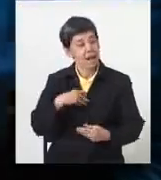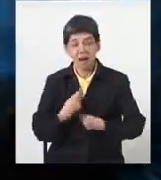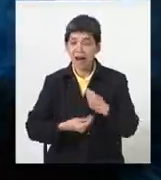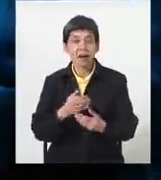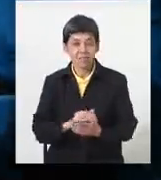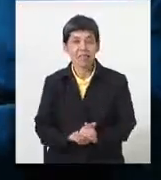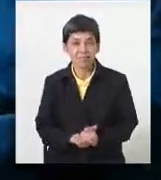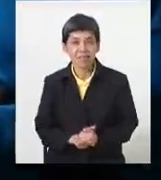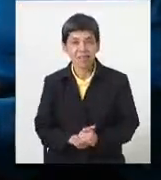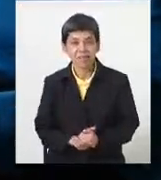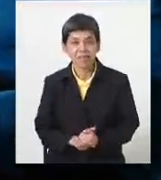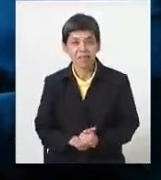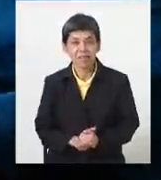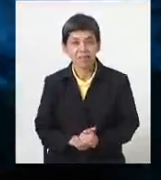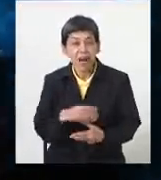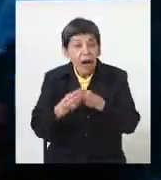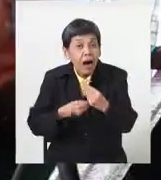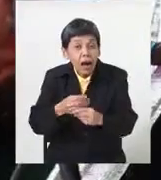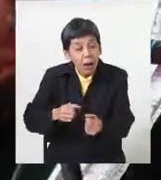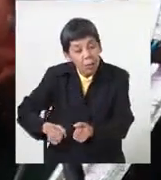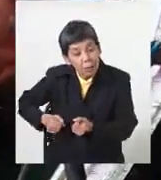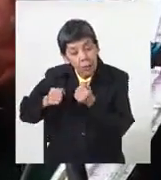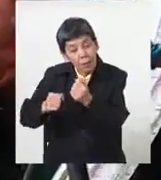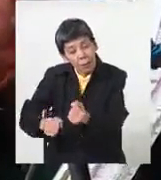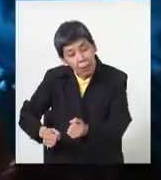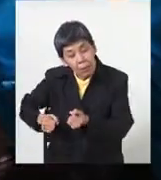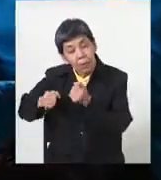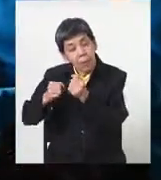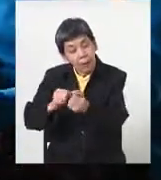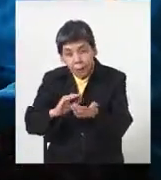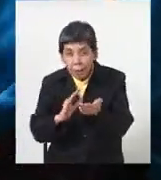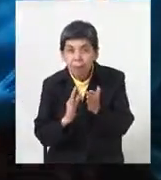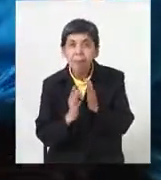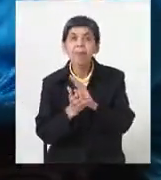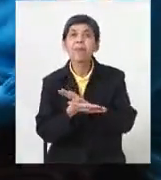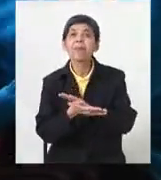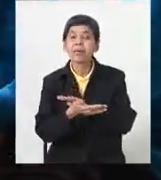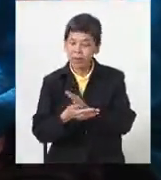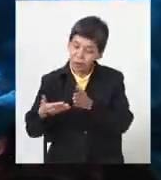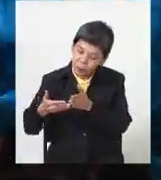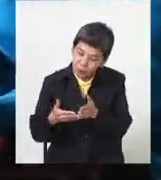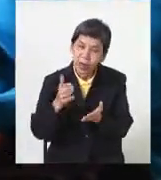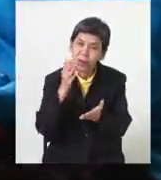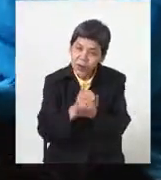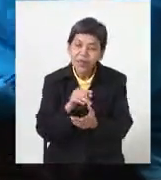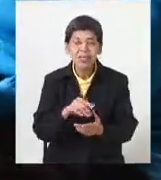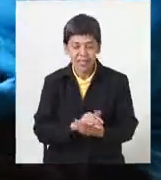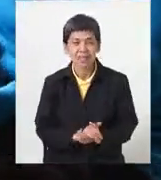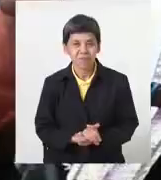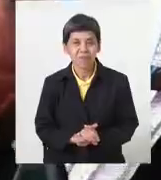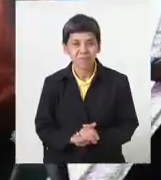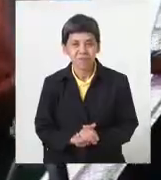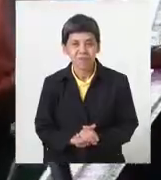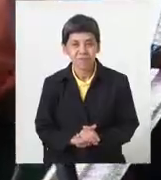ตั้งแต่พายเรือครับเออขายตั้งแต่พายขายตั้งแต่พายเรือใช่แล้วจนลูกค้าเเรียกร้องให้เจอดตรงนี้เจะเล่นอาหาร